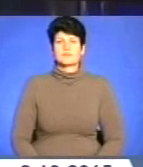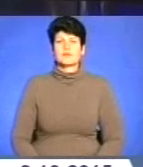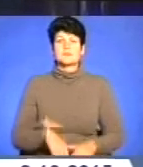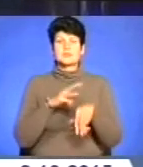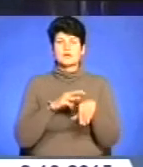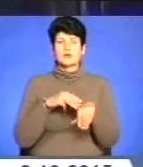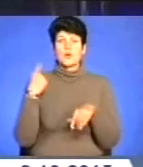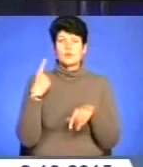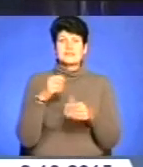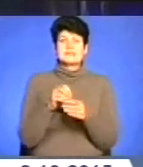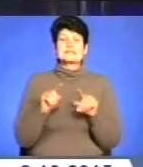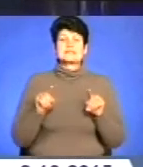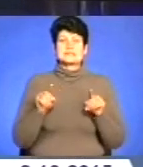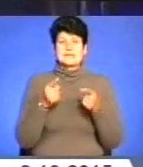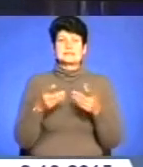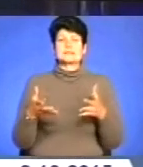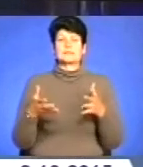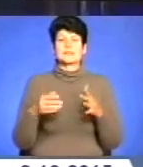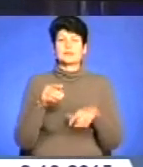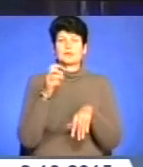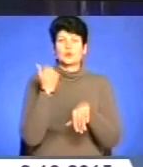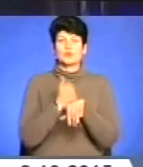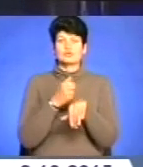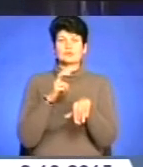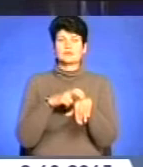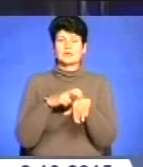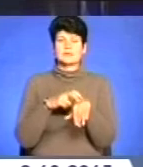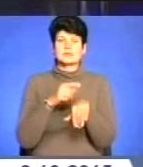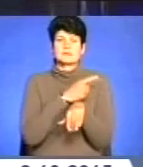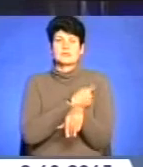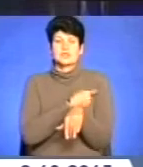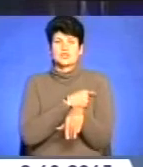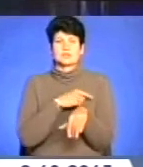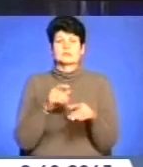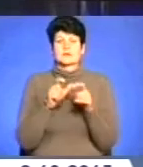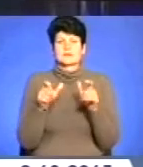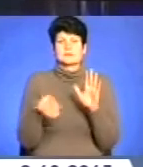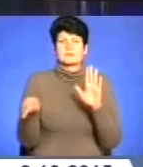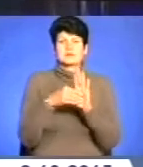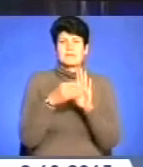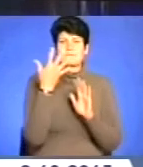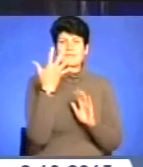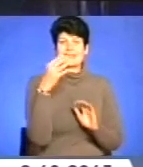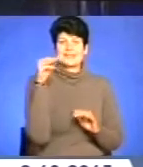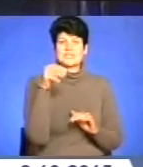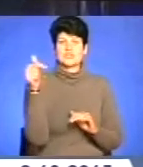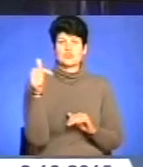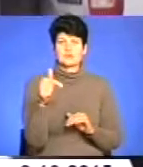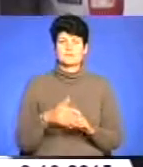Правоохоронці області затримали головного лікаря одного з медичних закладів з хабарем у 5 тисяч гривень. Подробиці у